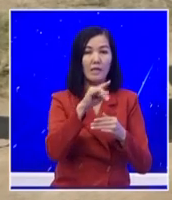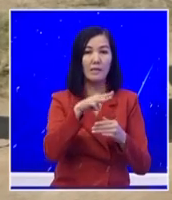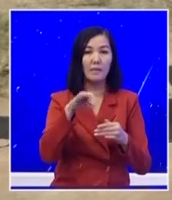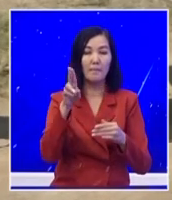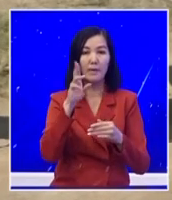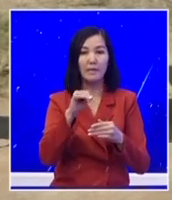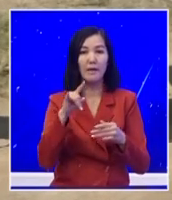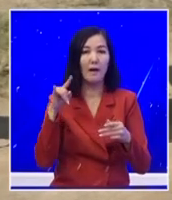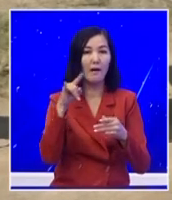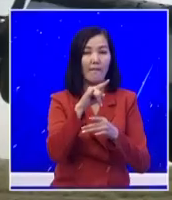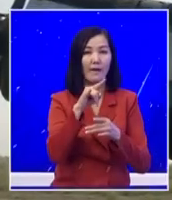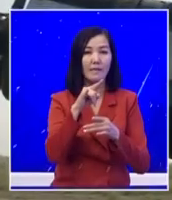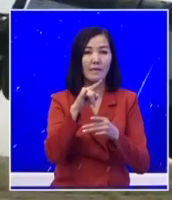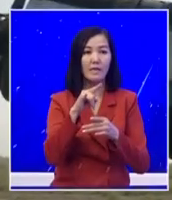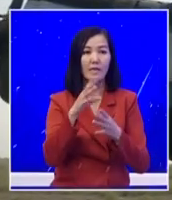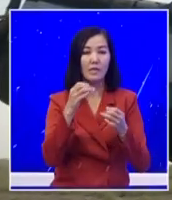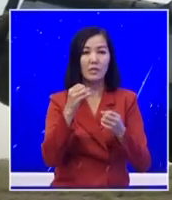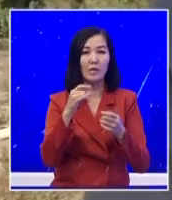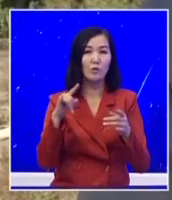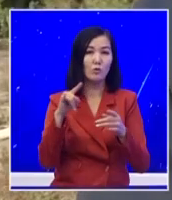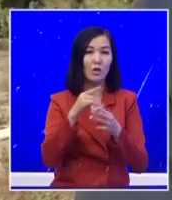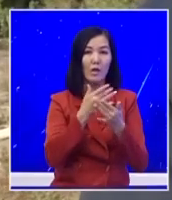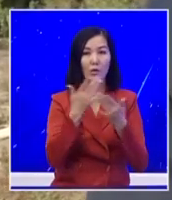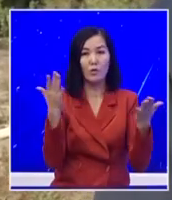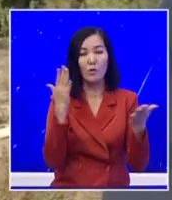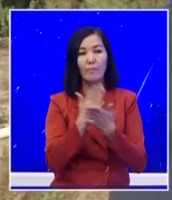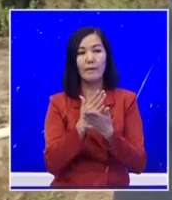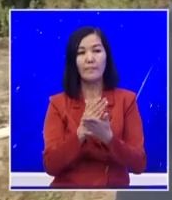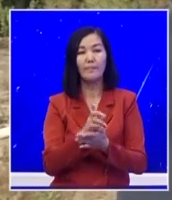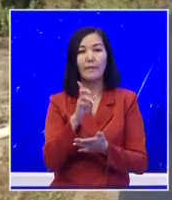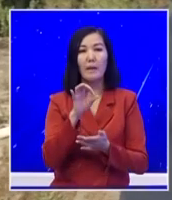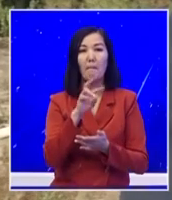сынды авиация өкілдері және шақтар бар. Балқаш ауданында